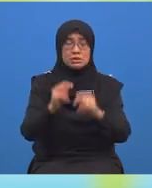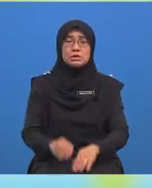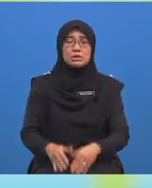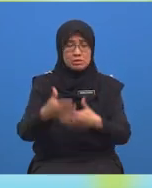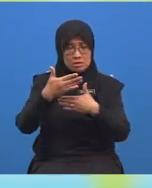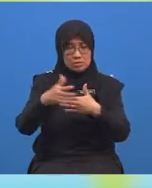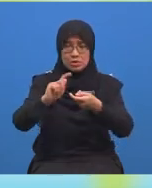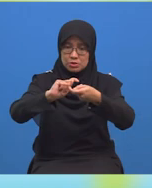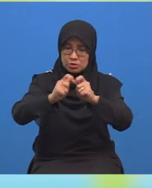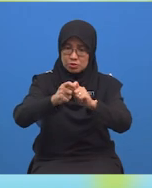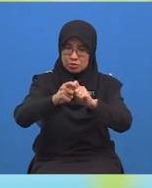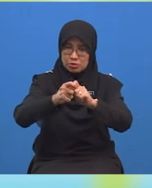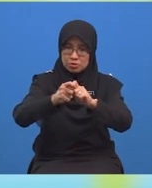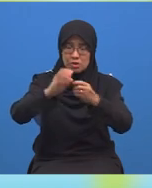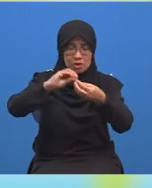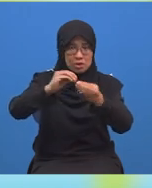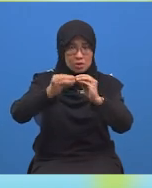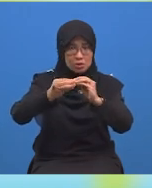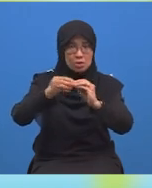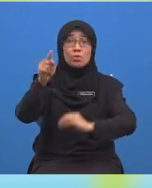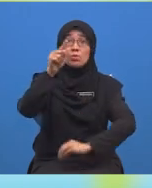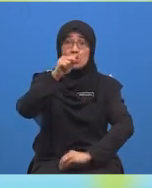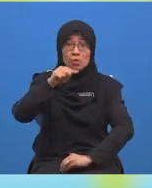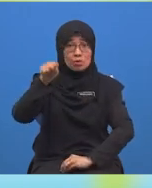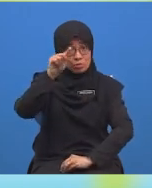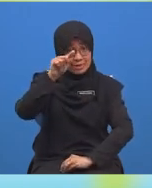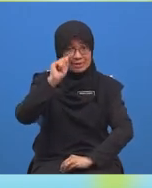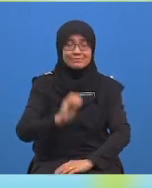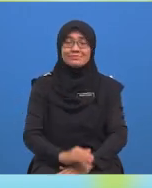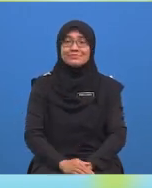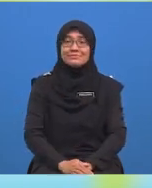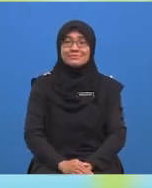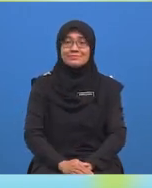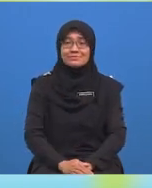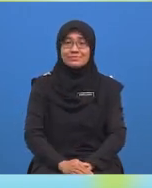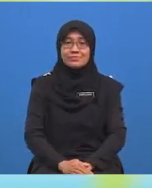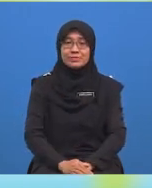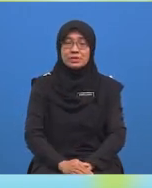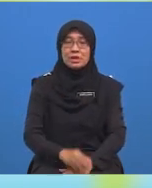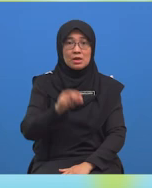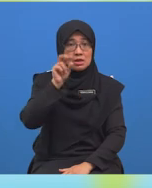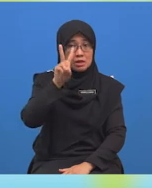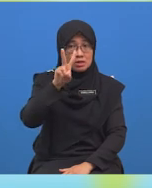Kemudian, tukarkan nilai kedua-dua perpuluhan tersebut kepada nombor bulat, iaitu